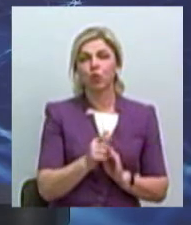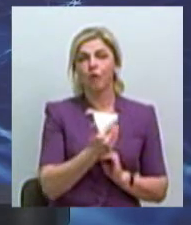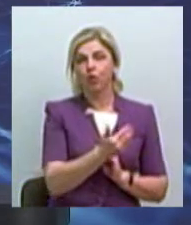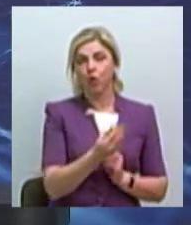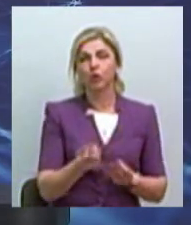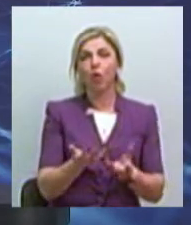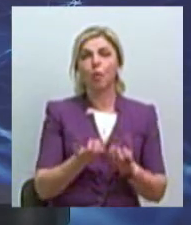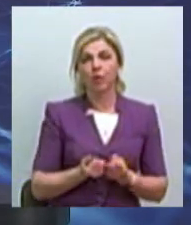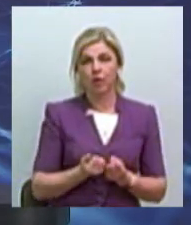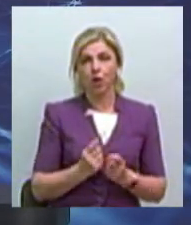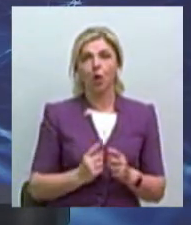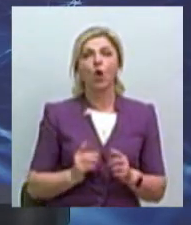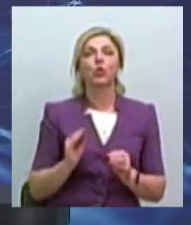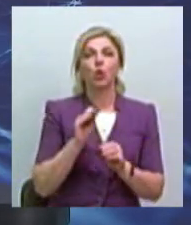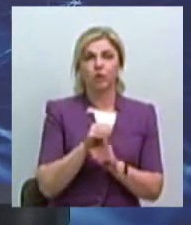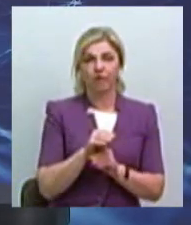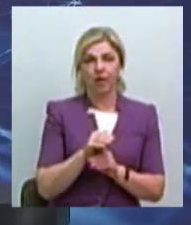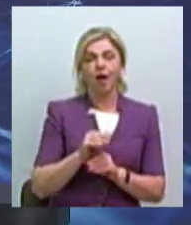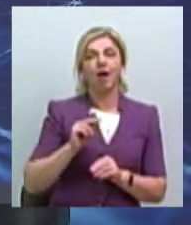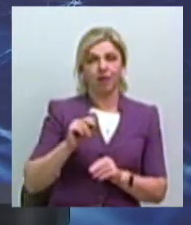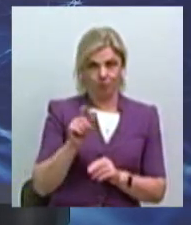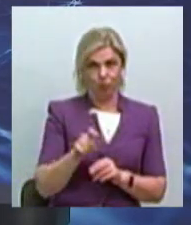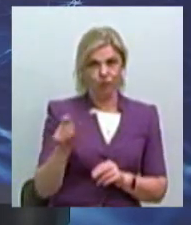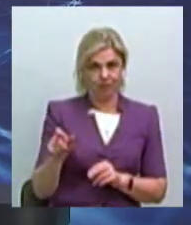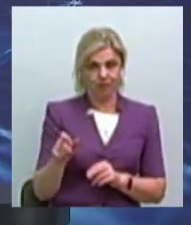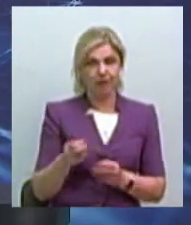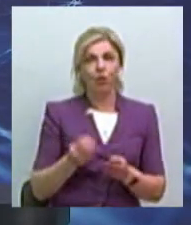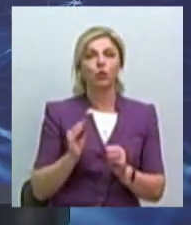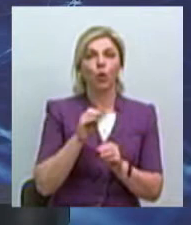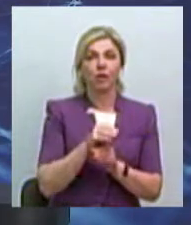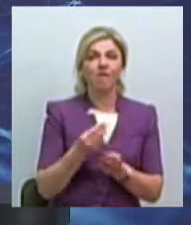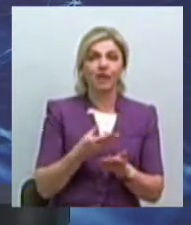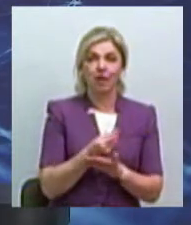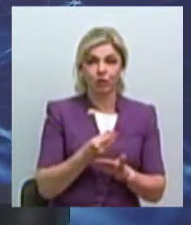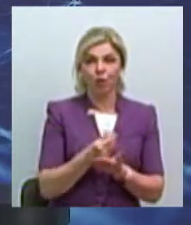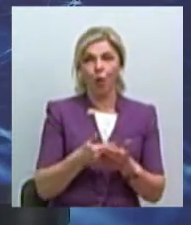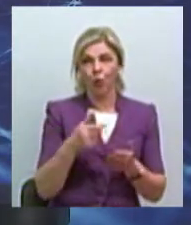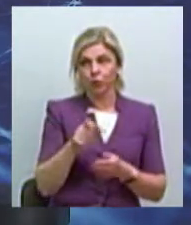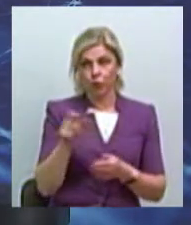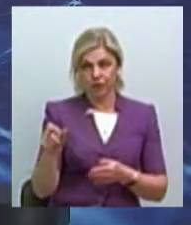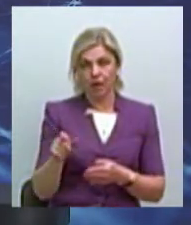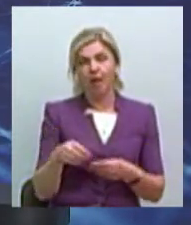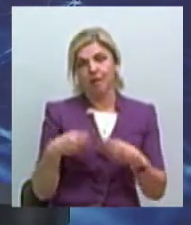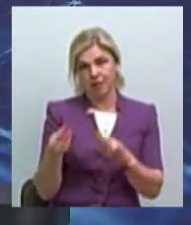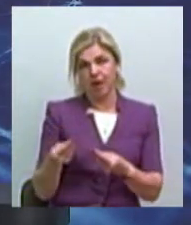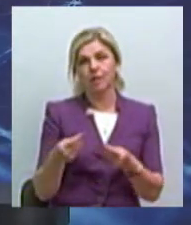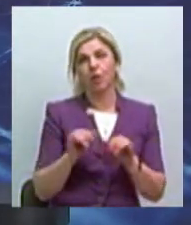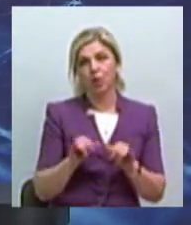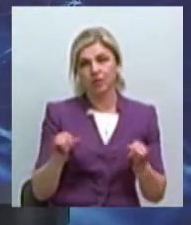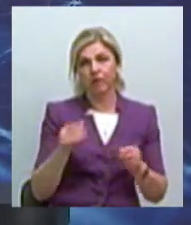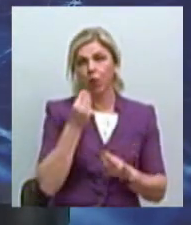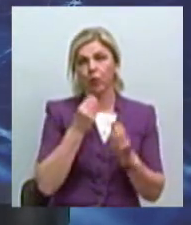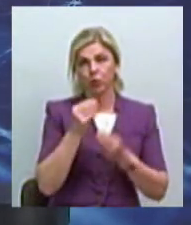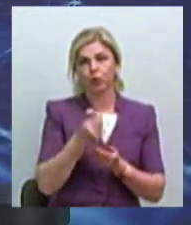отримують додаткові абоненти, тобто додаткове фінансування, яке дасть змогу розвивати і покращувати